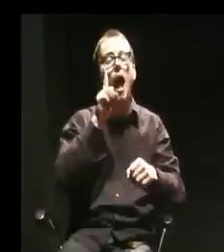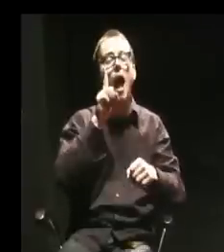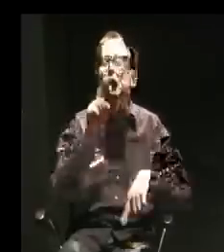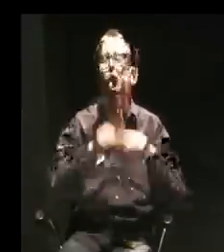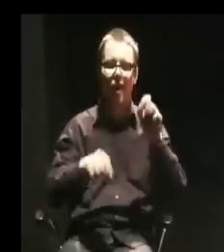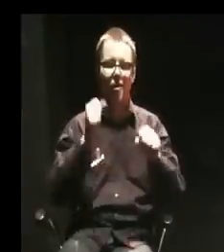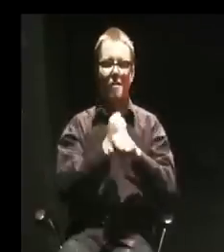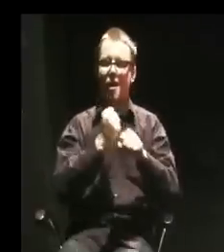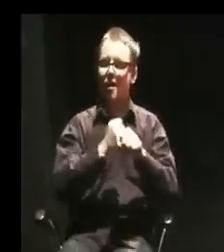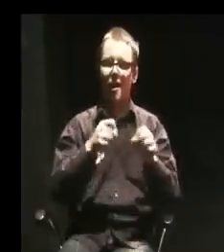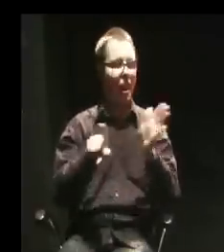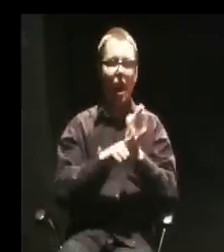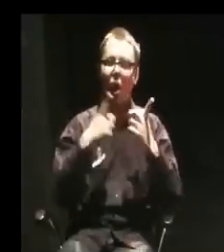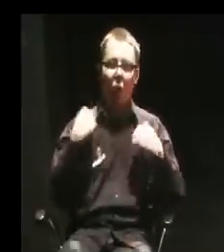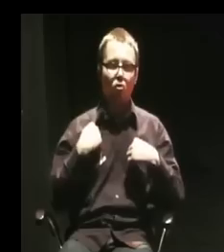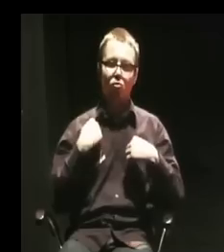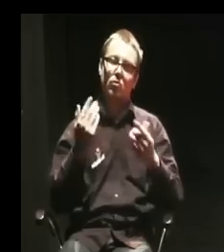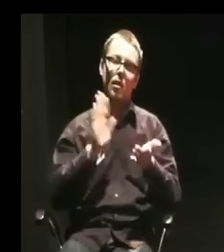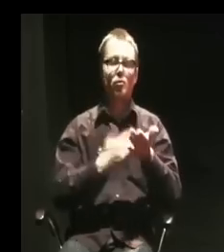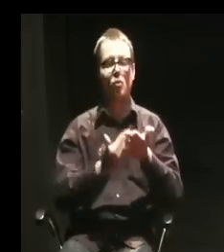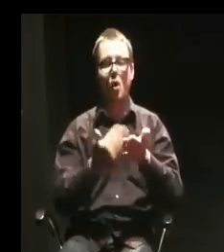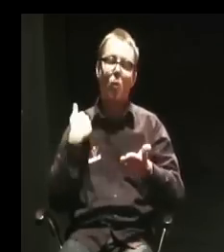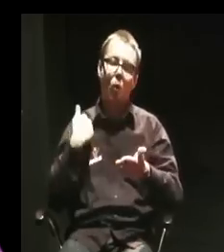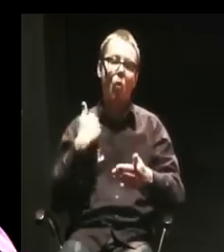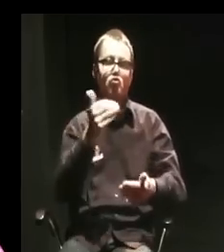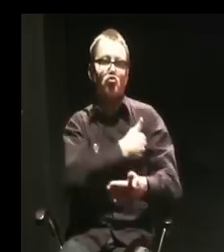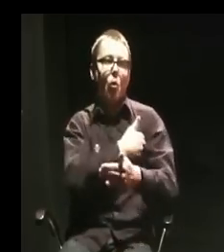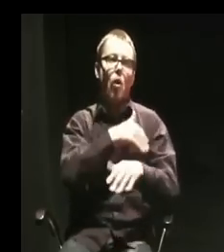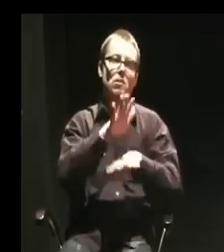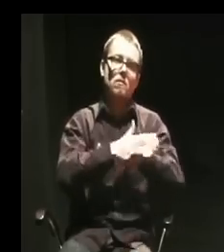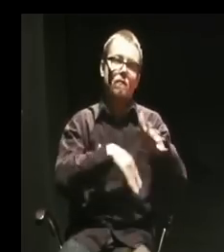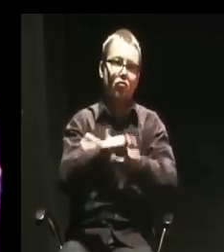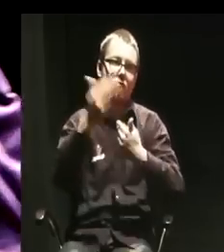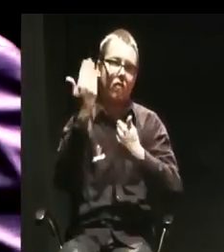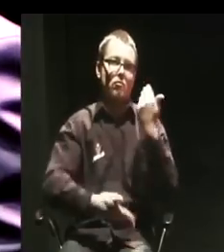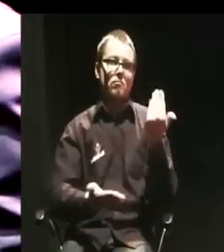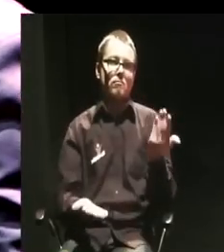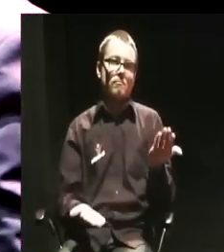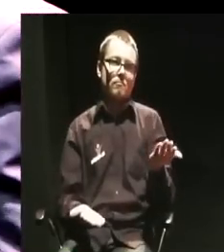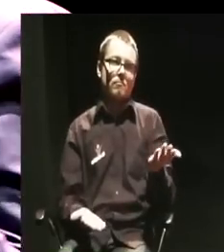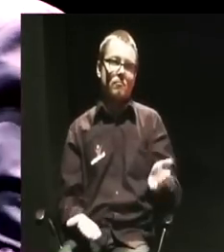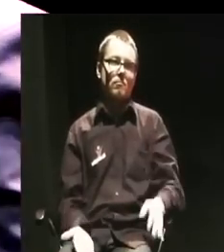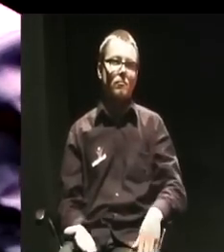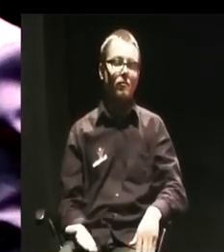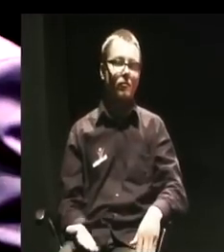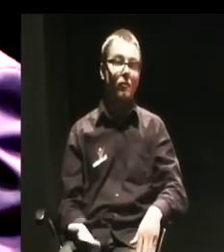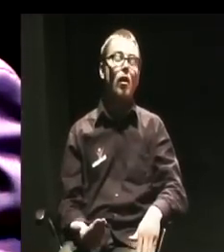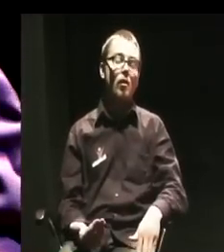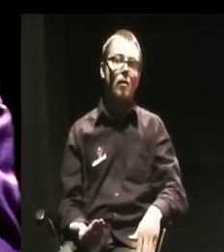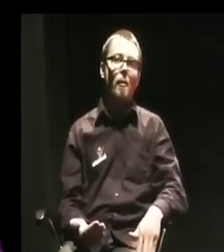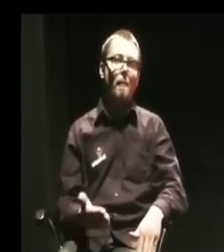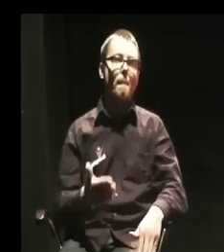którzy są po szkołach zawodowych. Tak? Więc mamy czym się